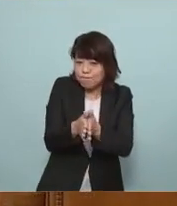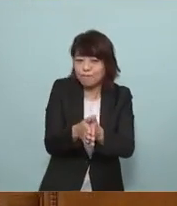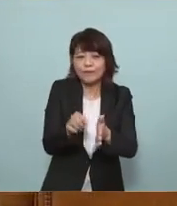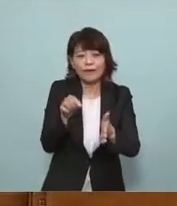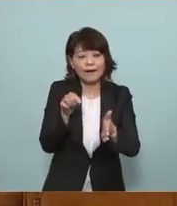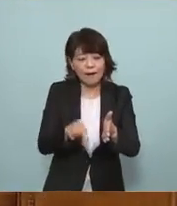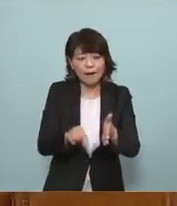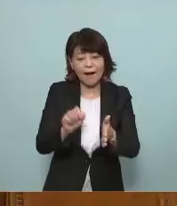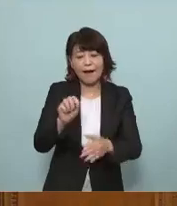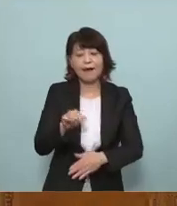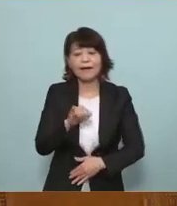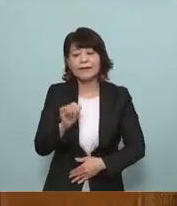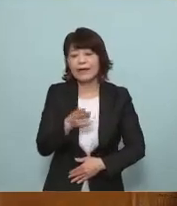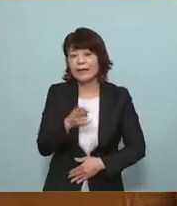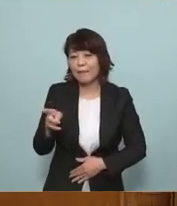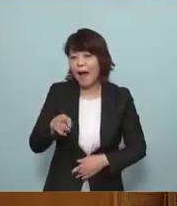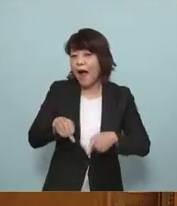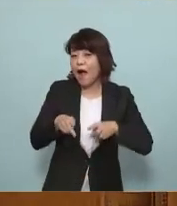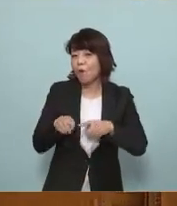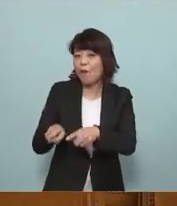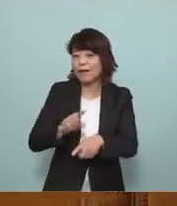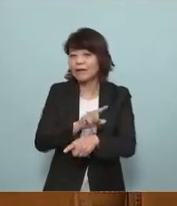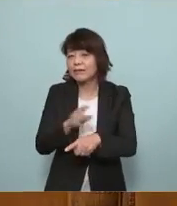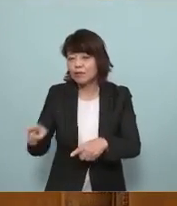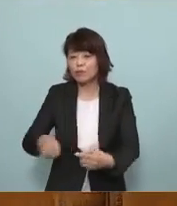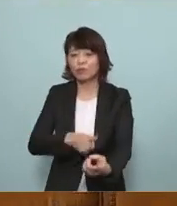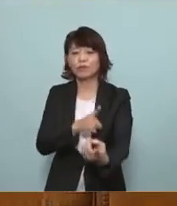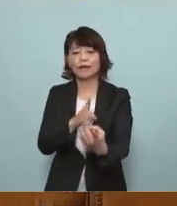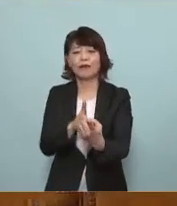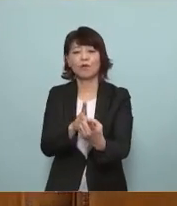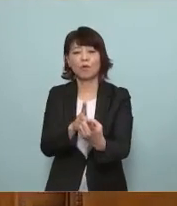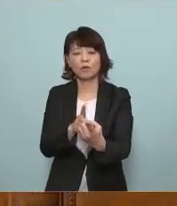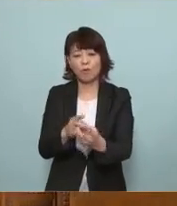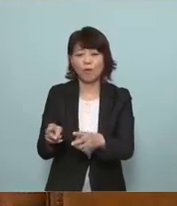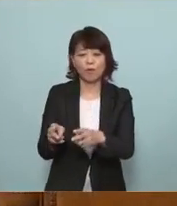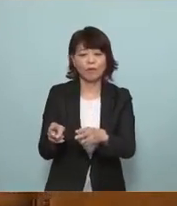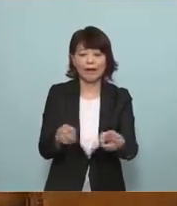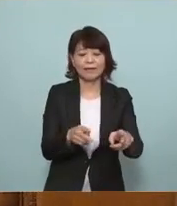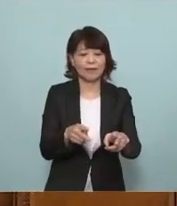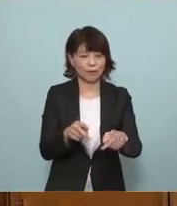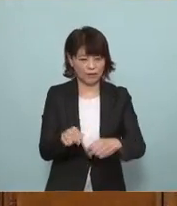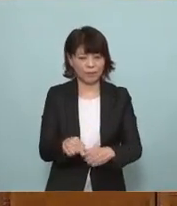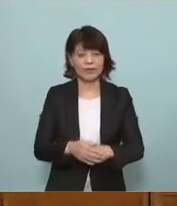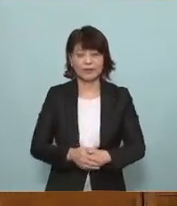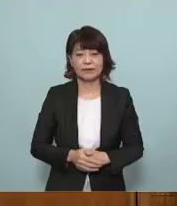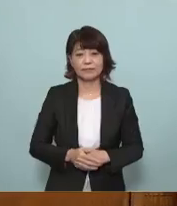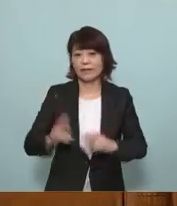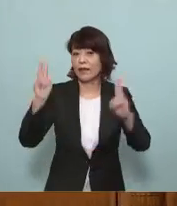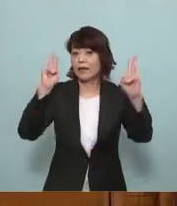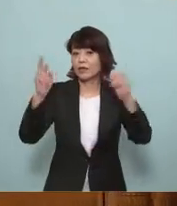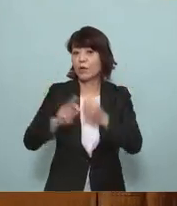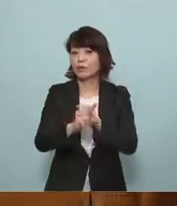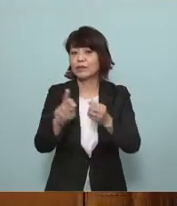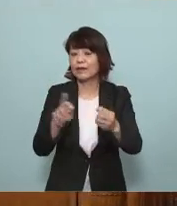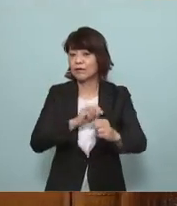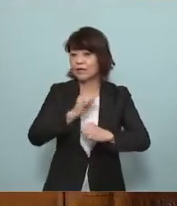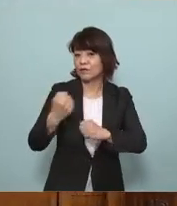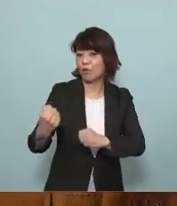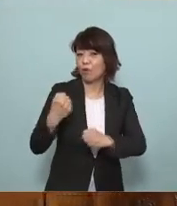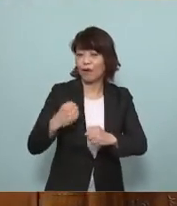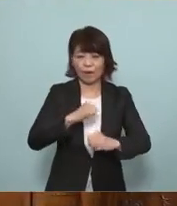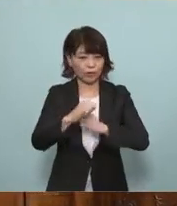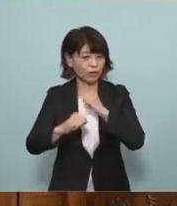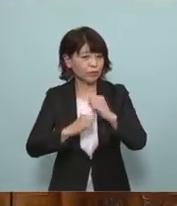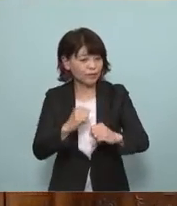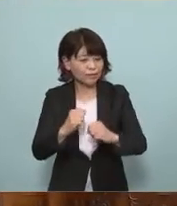中、サイバー攻撃等への対処体制を整備するとともに、企業のセキュリティ強化に取り組み、